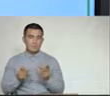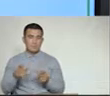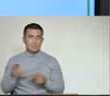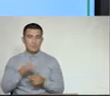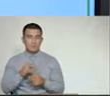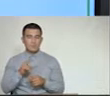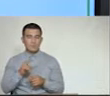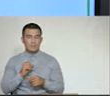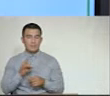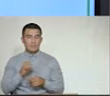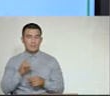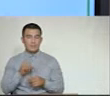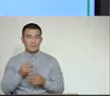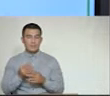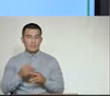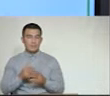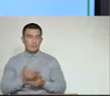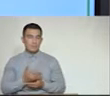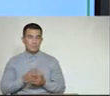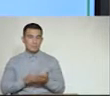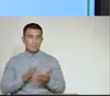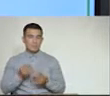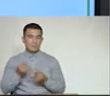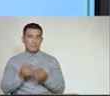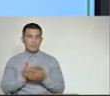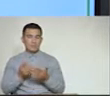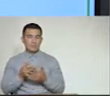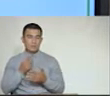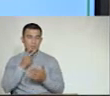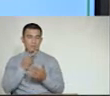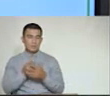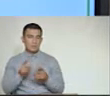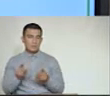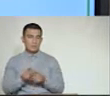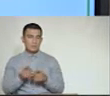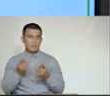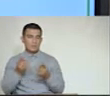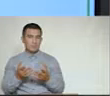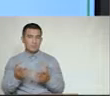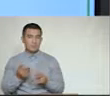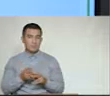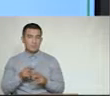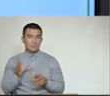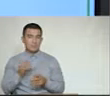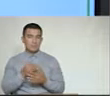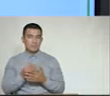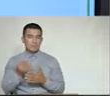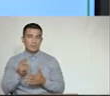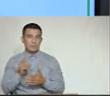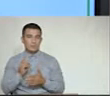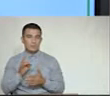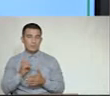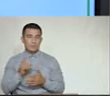parazit hayot kechirishga moslashgan. Tuzilishi juda soddalashgan, Çünkü ular parazit hayot